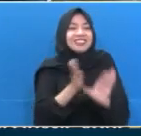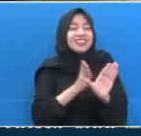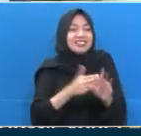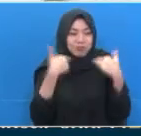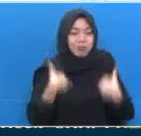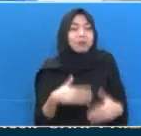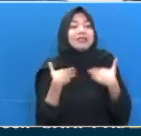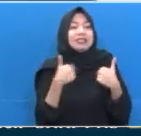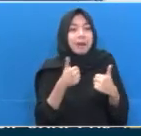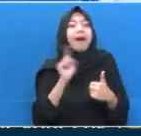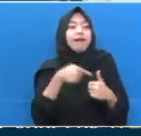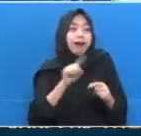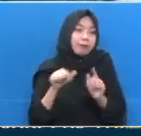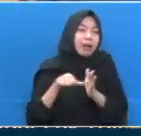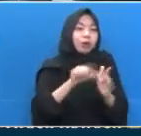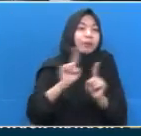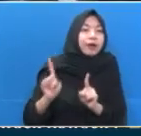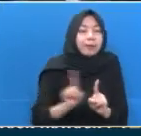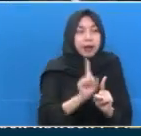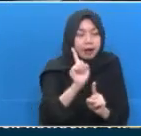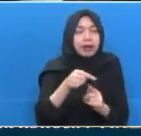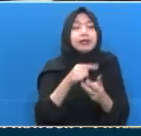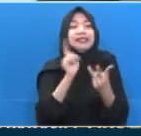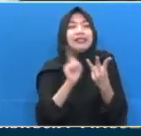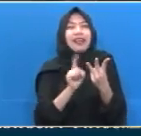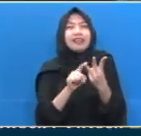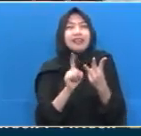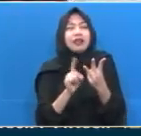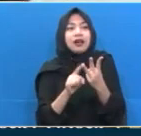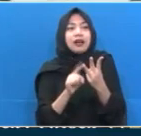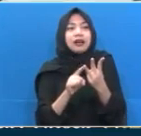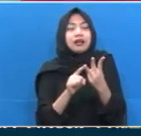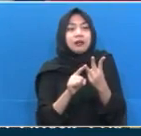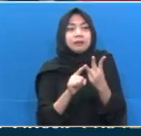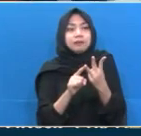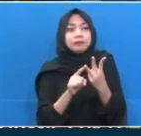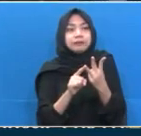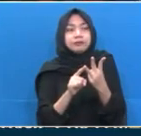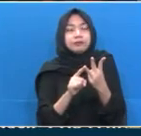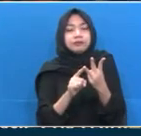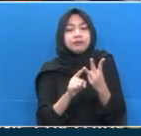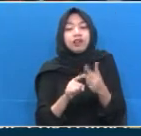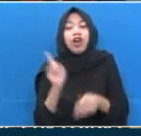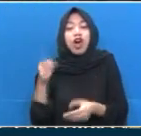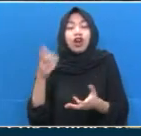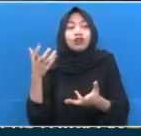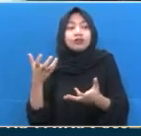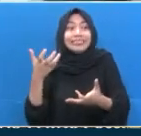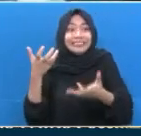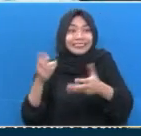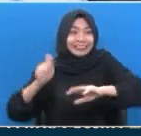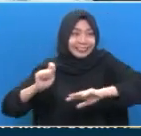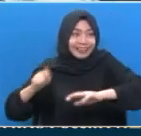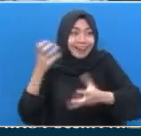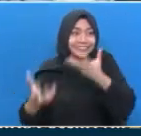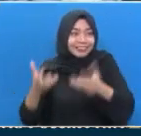yang terakhir yang pasti kita juga siapkan kesiapan dia ketika menjawab semua pertanyaan-pertanyaan yang akan